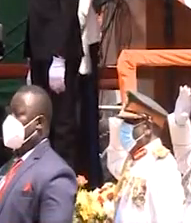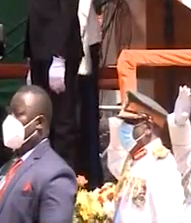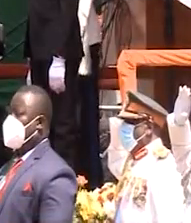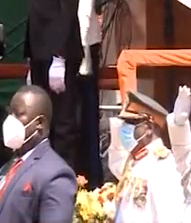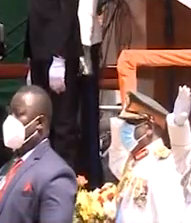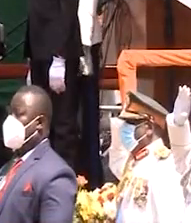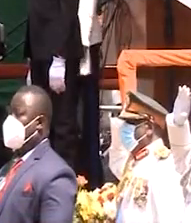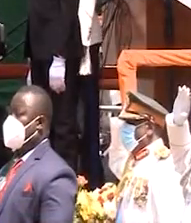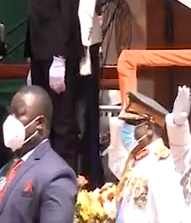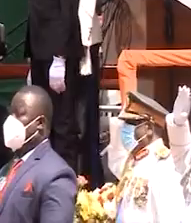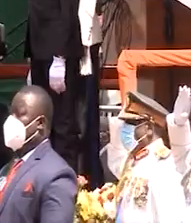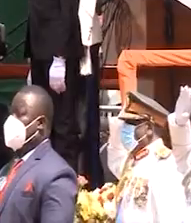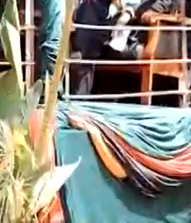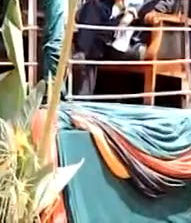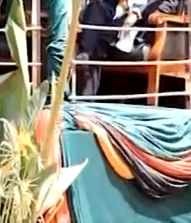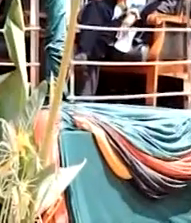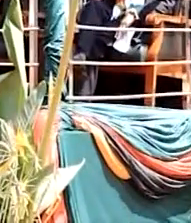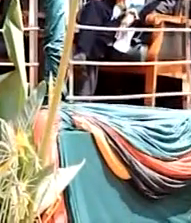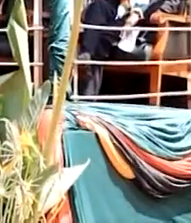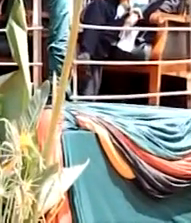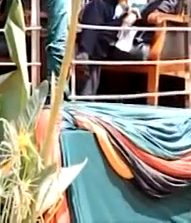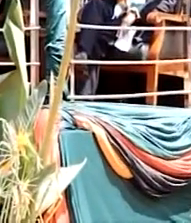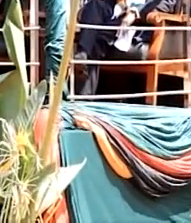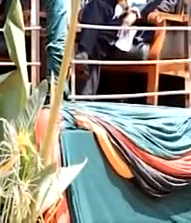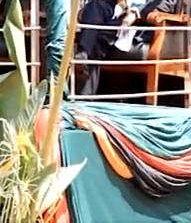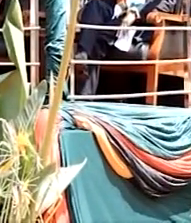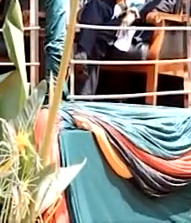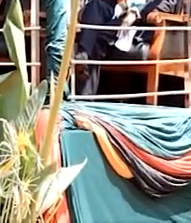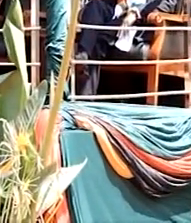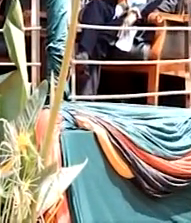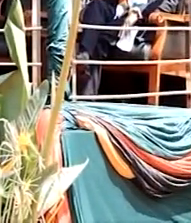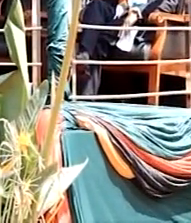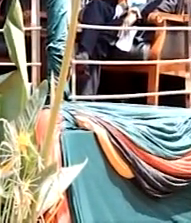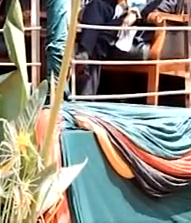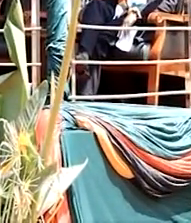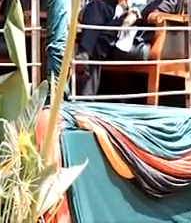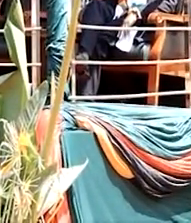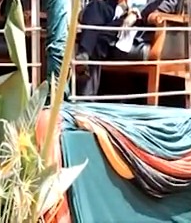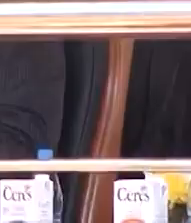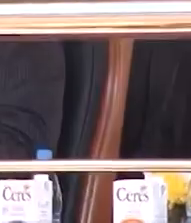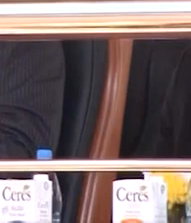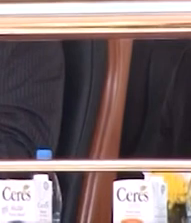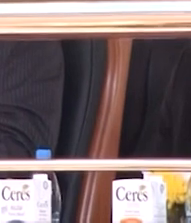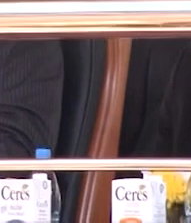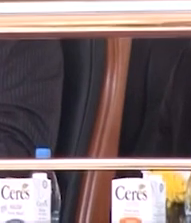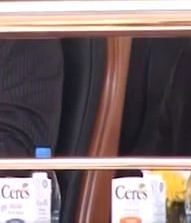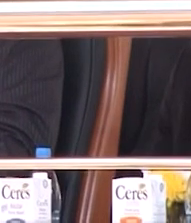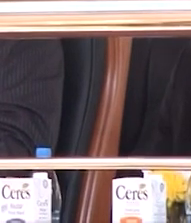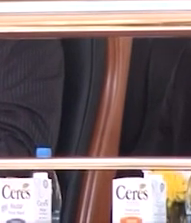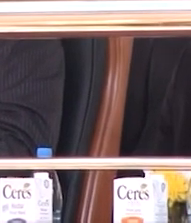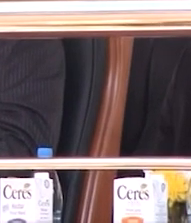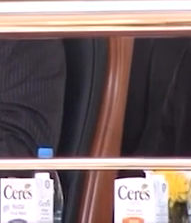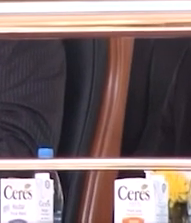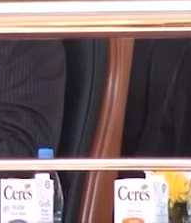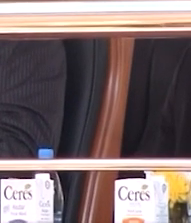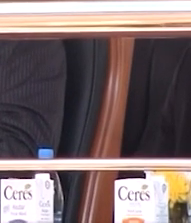ans à la tête de ce pays. Plusieurs chefs d'État ont participé à cette cérémonie. Parmi les grands invités, le président de la République démocratique du